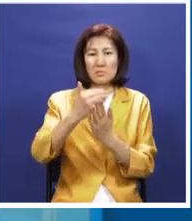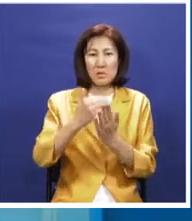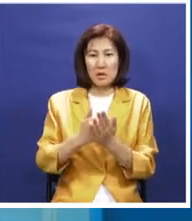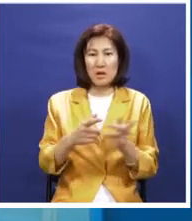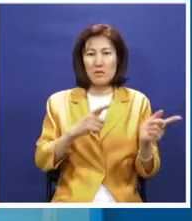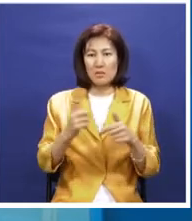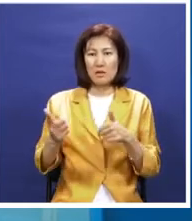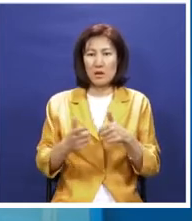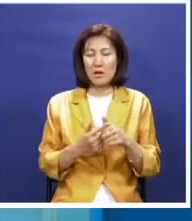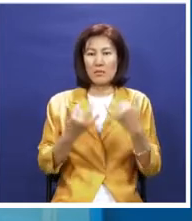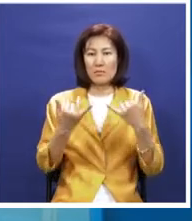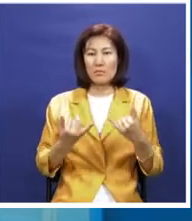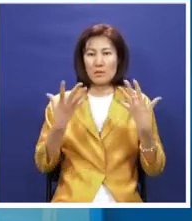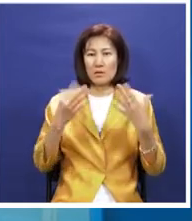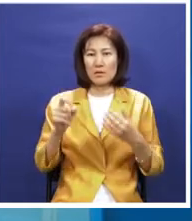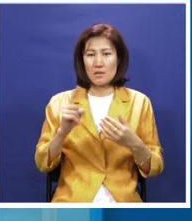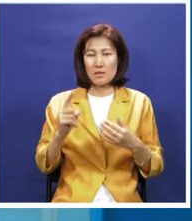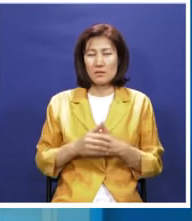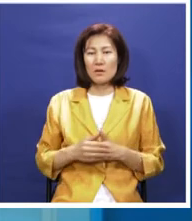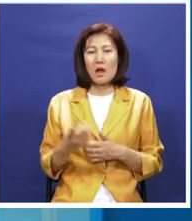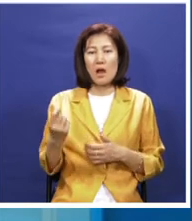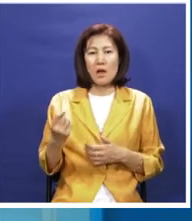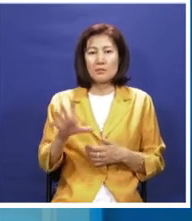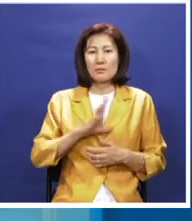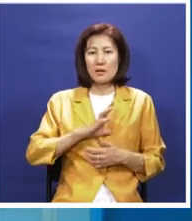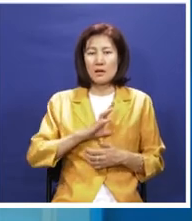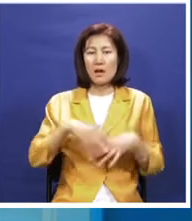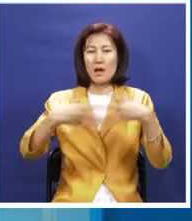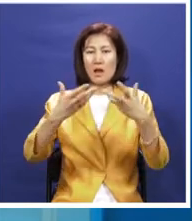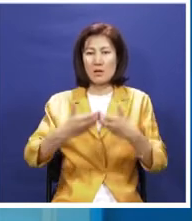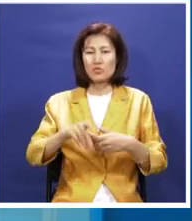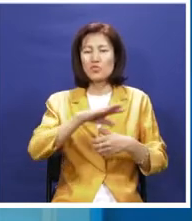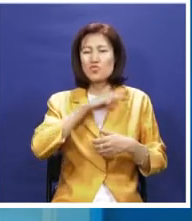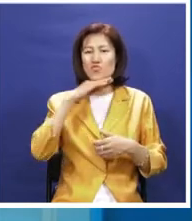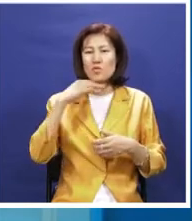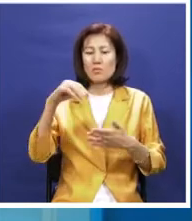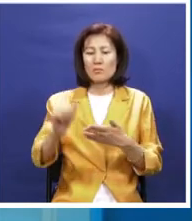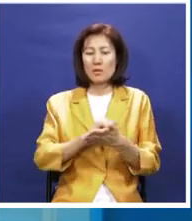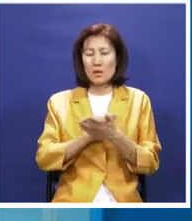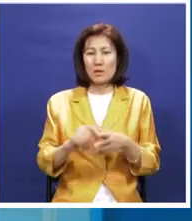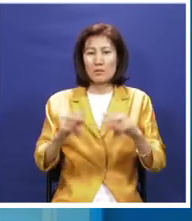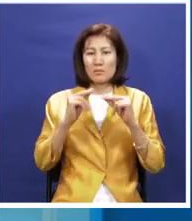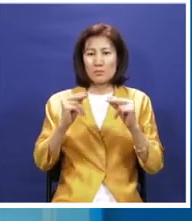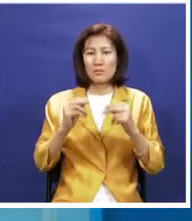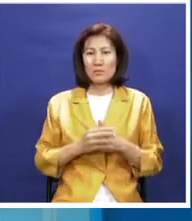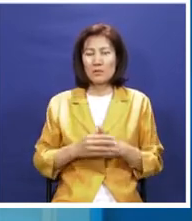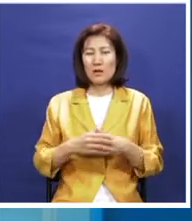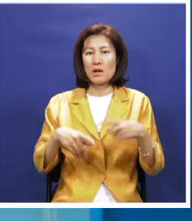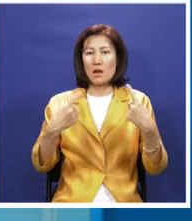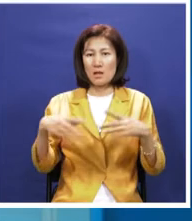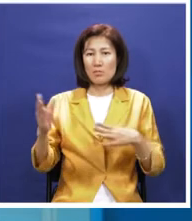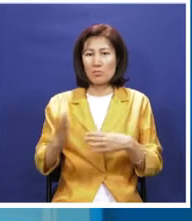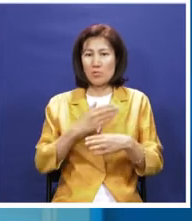Атап айтса, осыған дейінгі тұтынушының газ көлемін жетіспейтінін, артық есептелгенін растайтын құжаттар тармағы алынып тасталынған